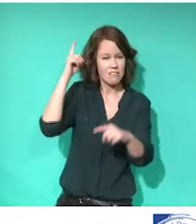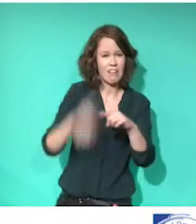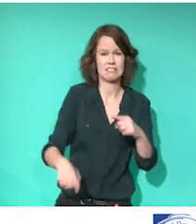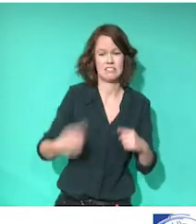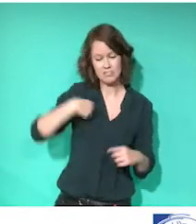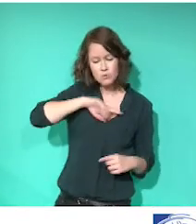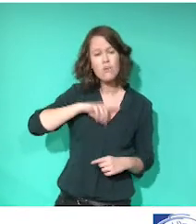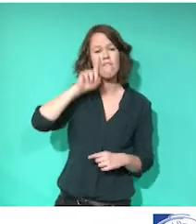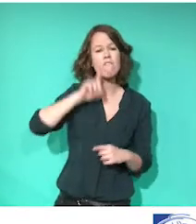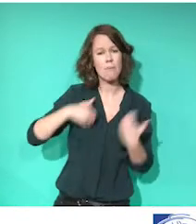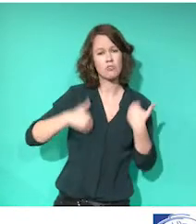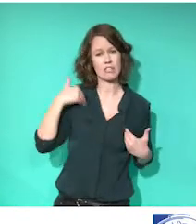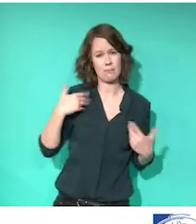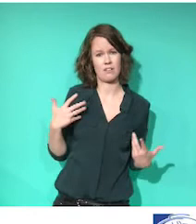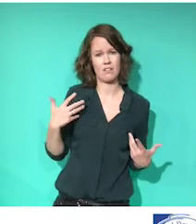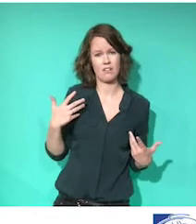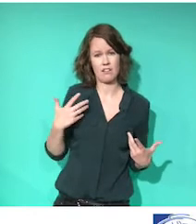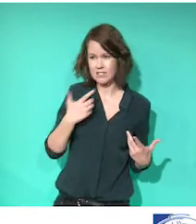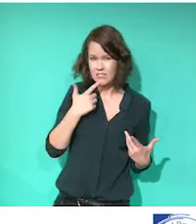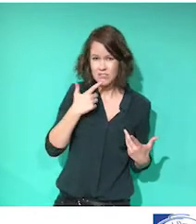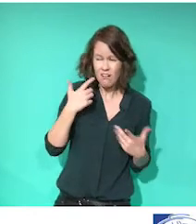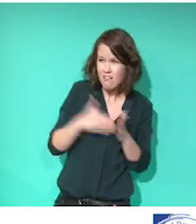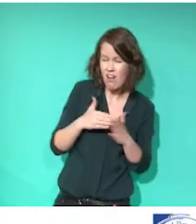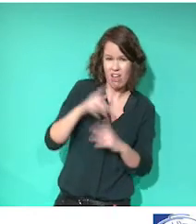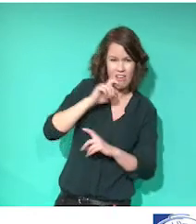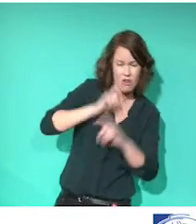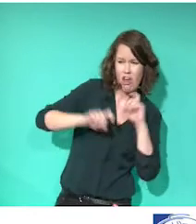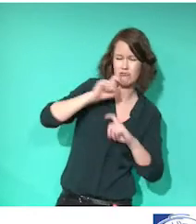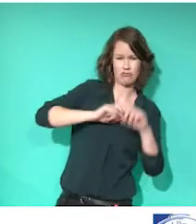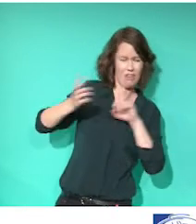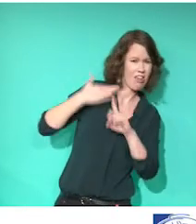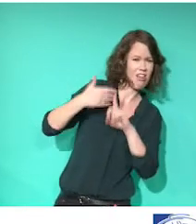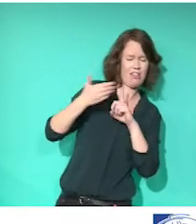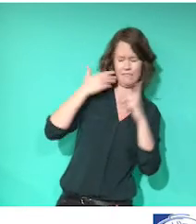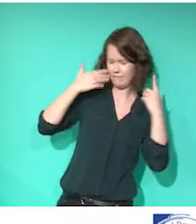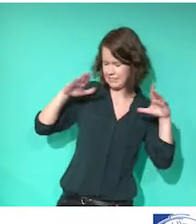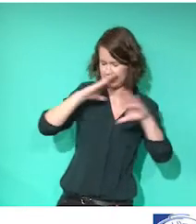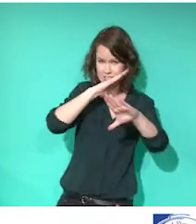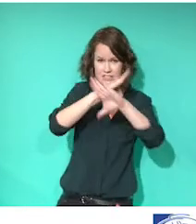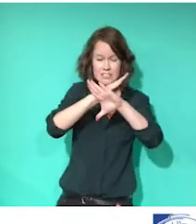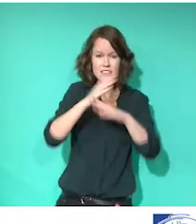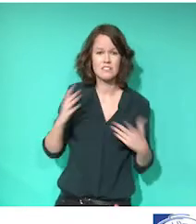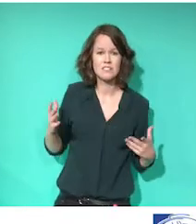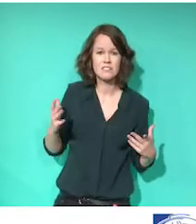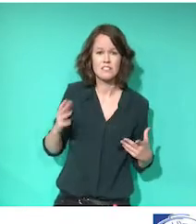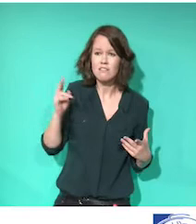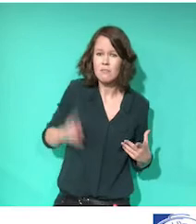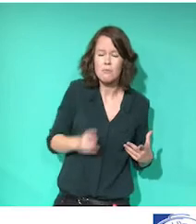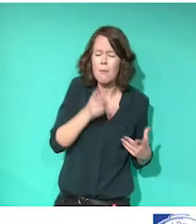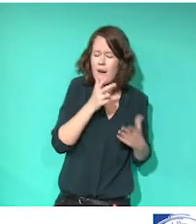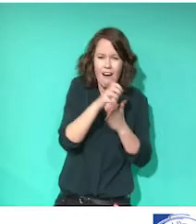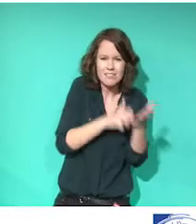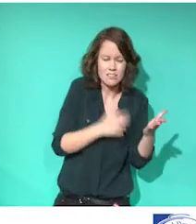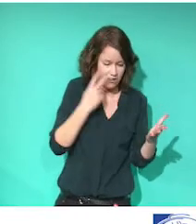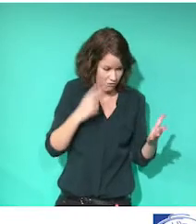nous, femmes handicapées, nous ne voulons plus subir de violences. Nous ne voulons plus lire, entendre et voir que